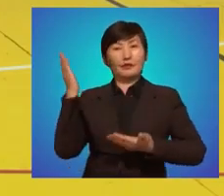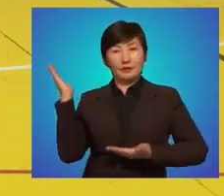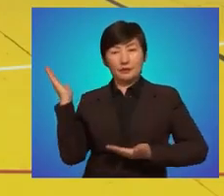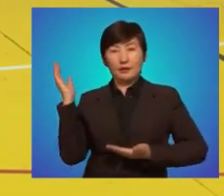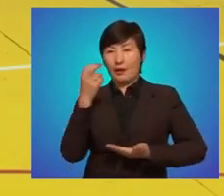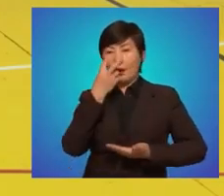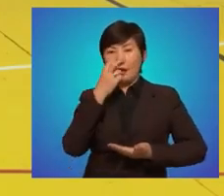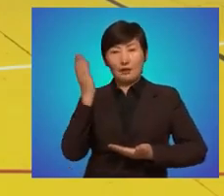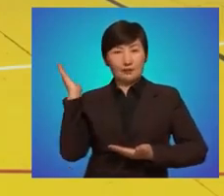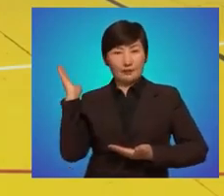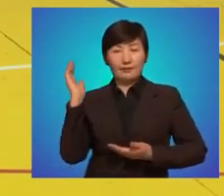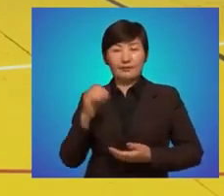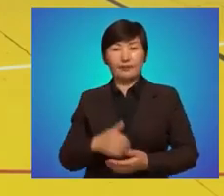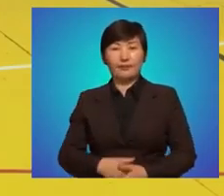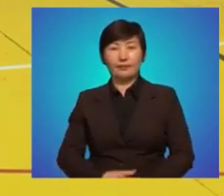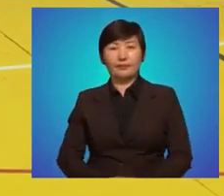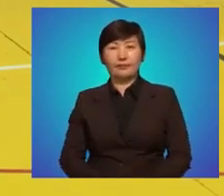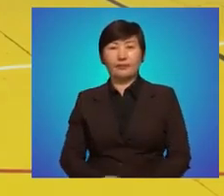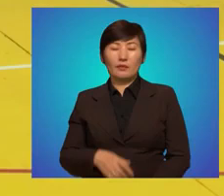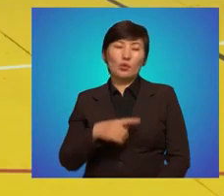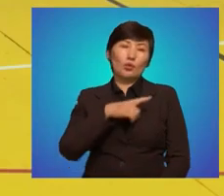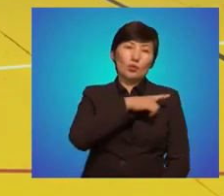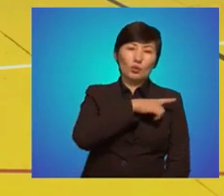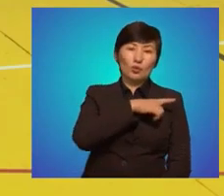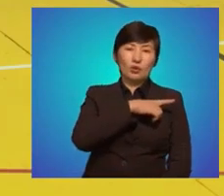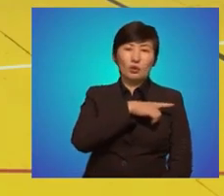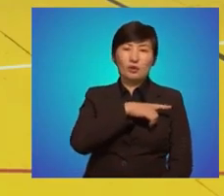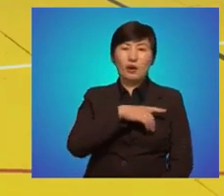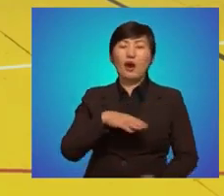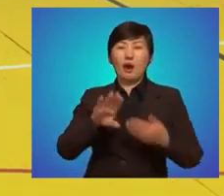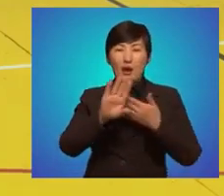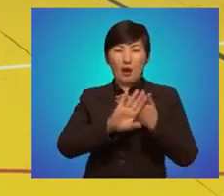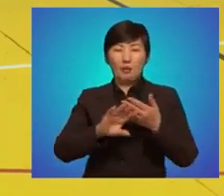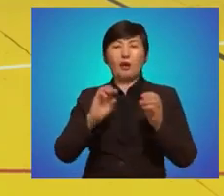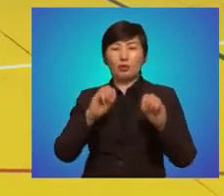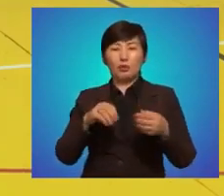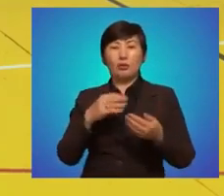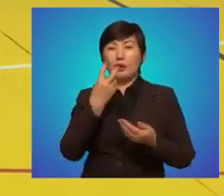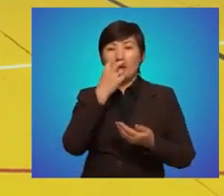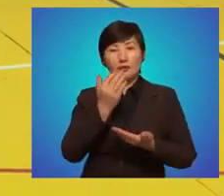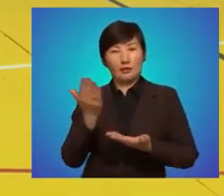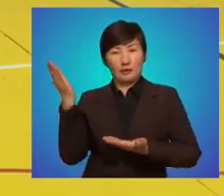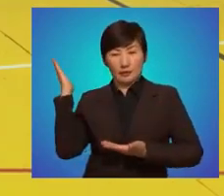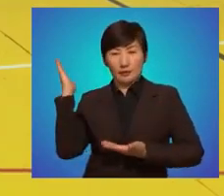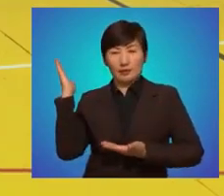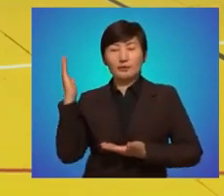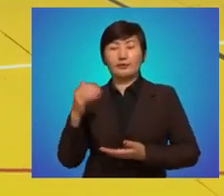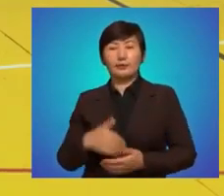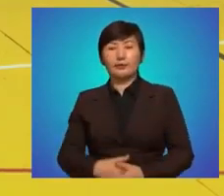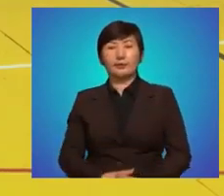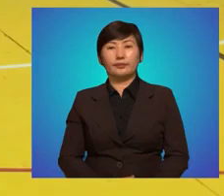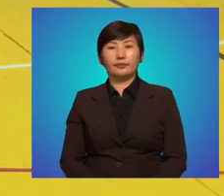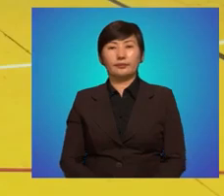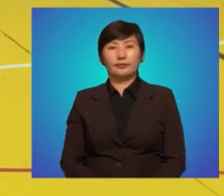түлхэж дээшээгээ өсрөх хэвээр. Зүүн тишээгээ мөн адил авсарлаа. Баруун үлийг зүүн үлний хажууд авсараад хоёр үлнээс зэрэг түлхэх